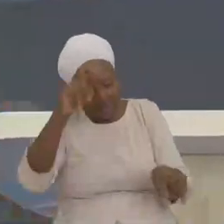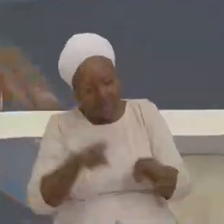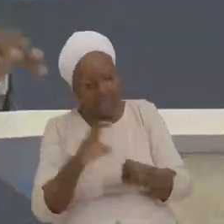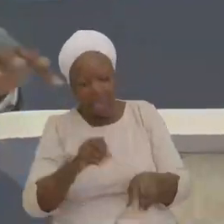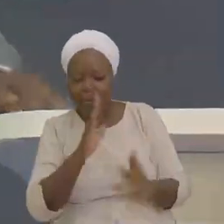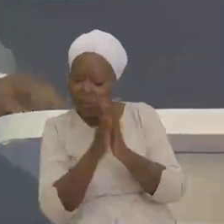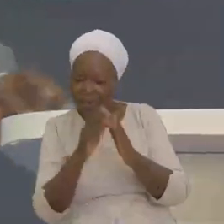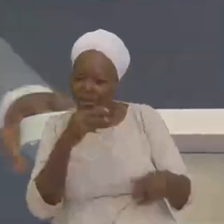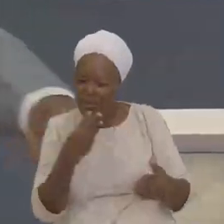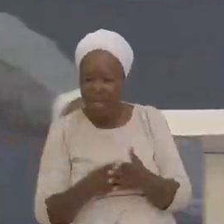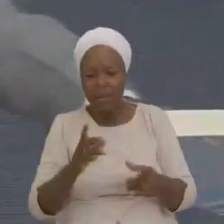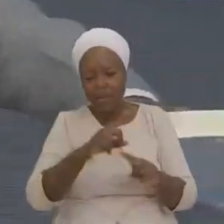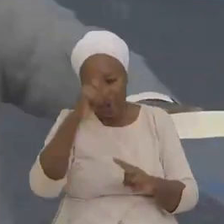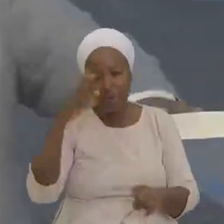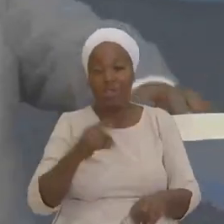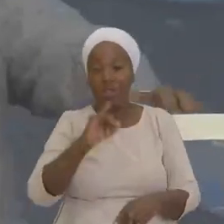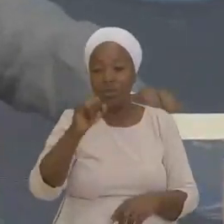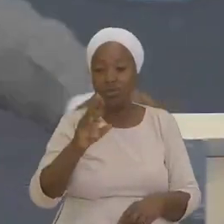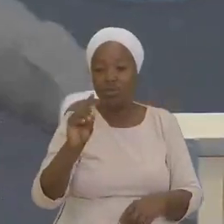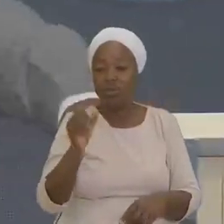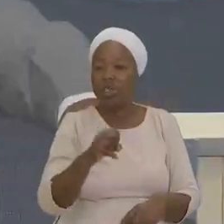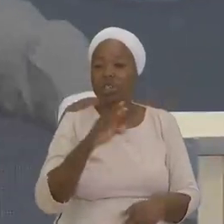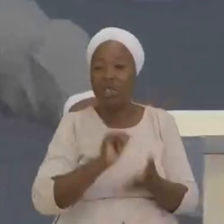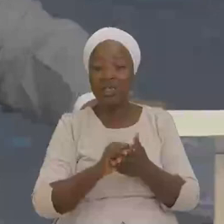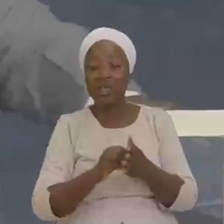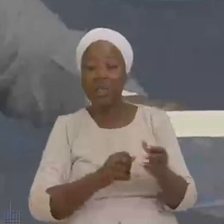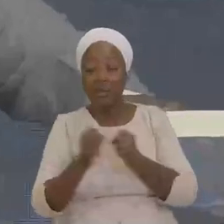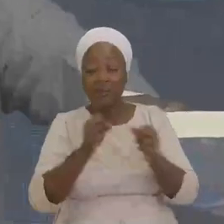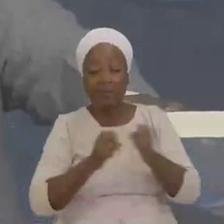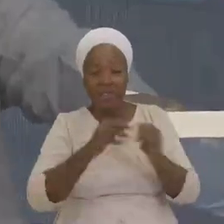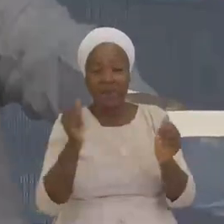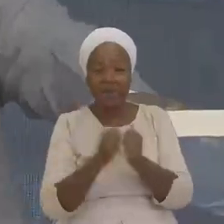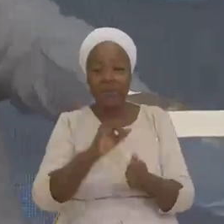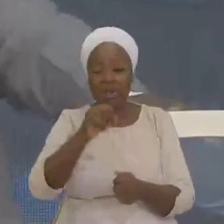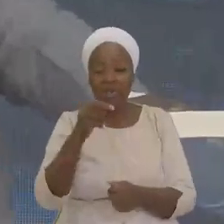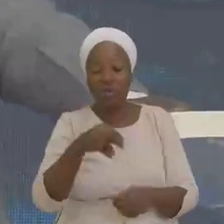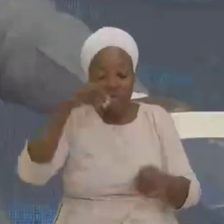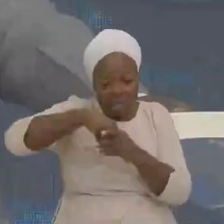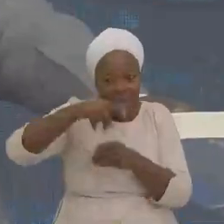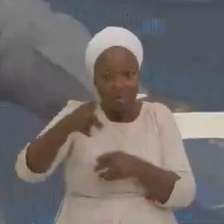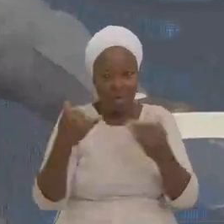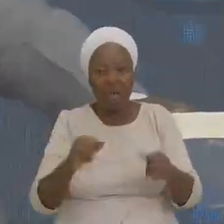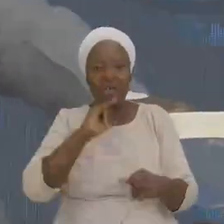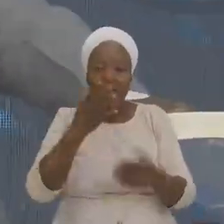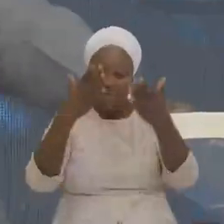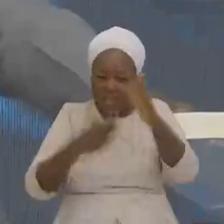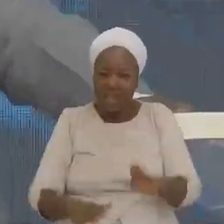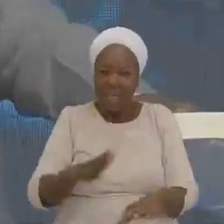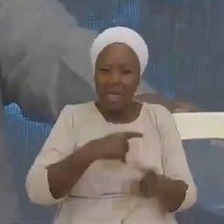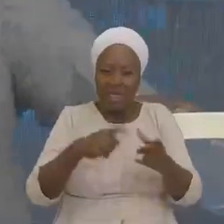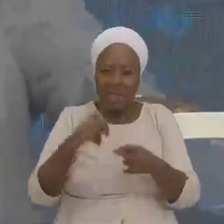pouvais être aussi pur, tu pouvais être aussi un homme de prière, une femme de prière, parce que le Judas qui